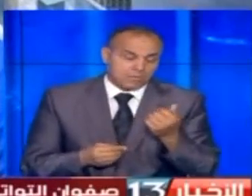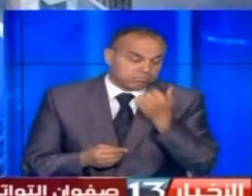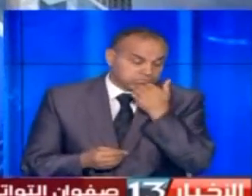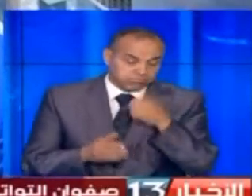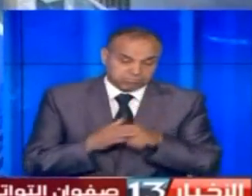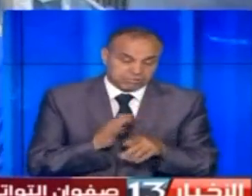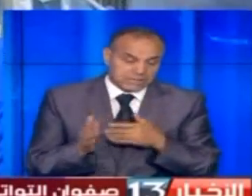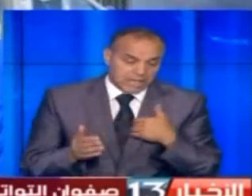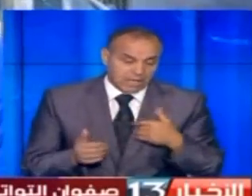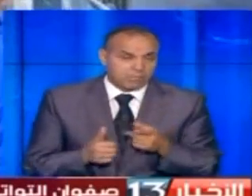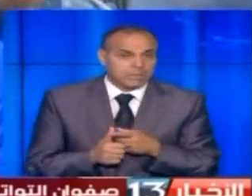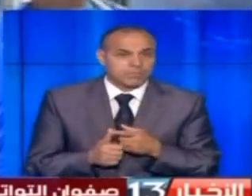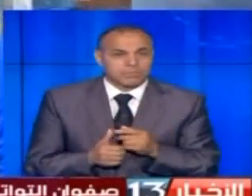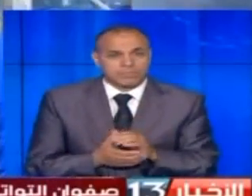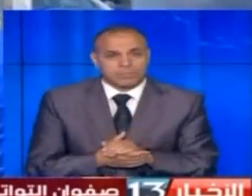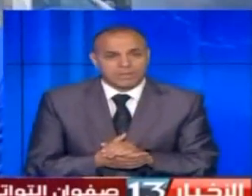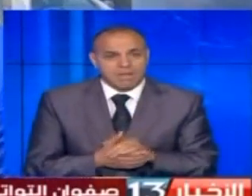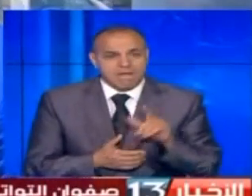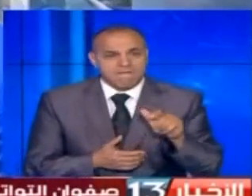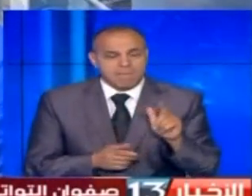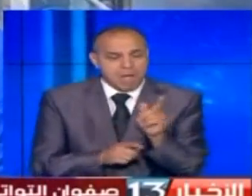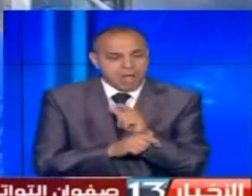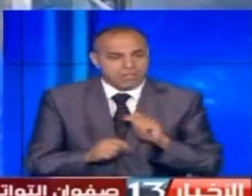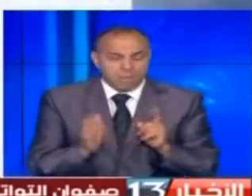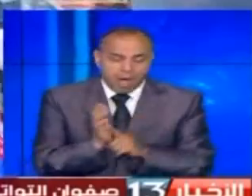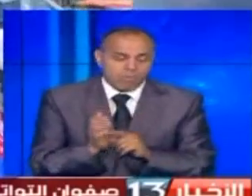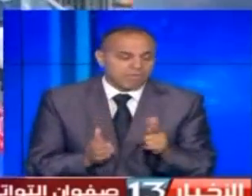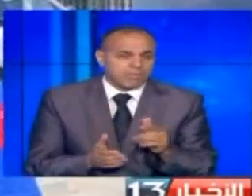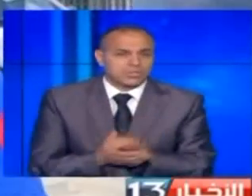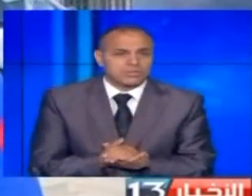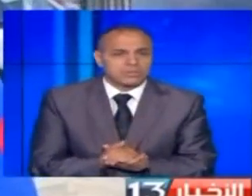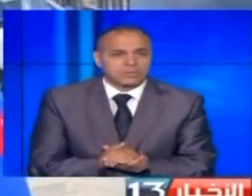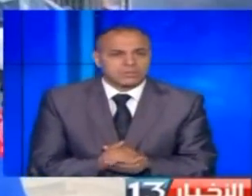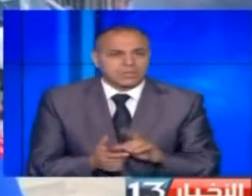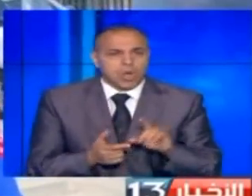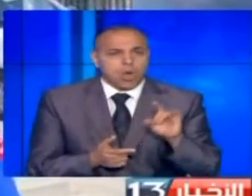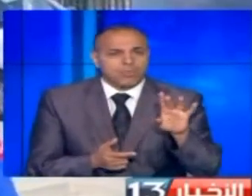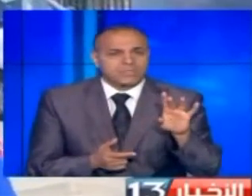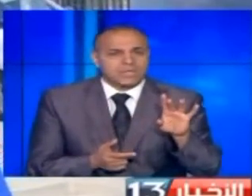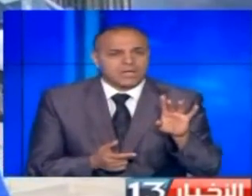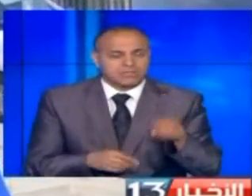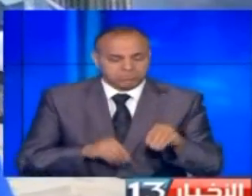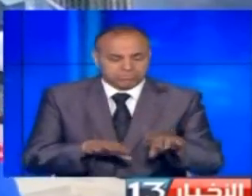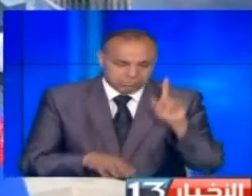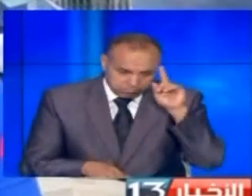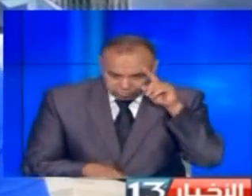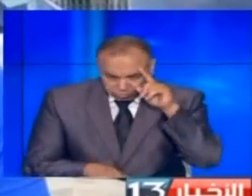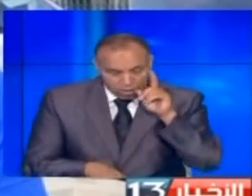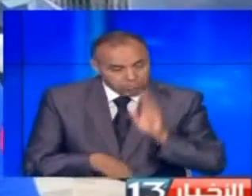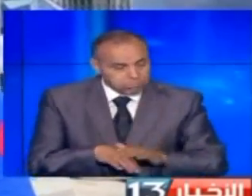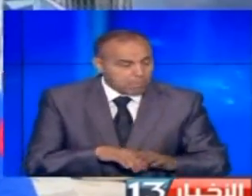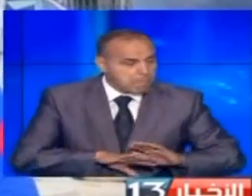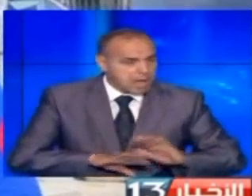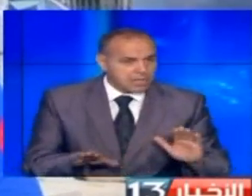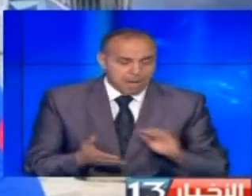إخلالات صحية، منها يعني فيها عدم احترام للشروط الصحية. دخل فيه 15 انتصاب فوضوي تم التنبيه عليهم